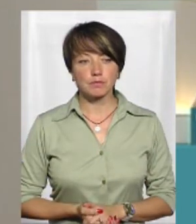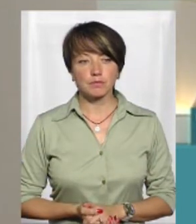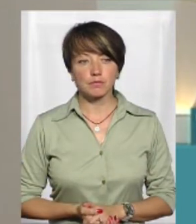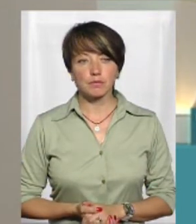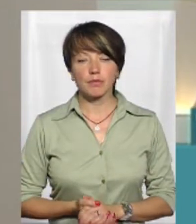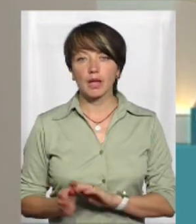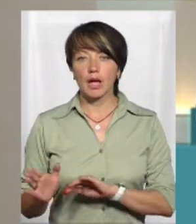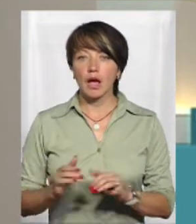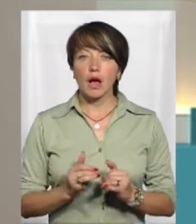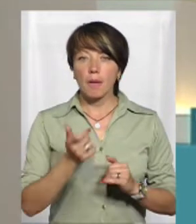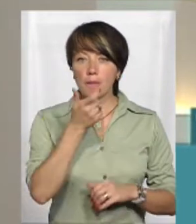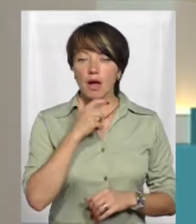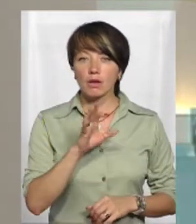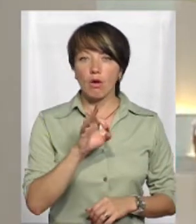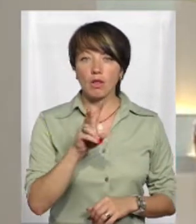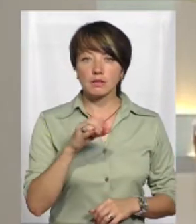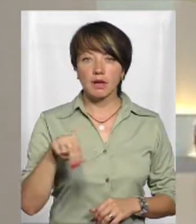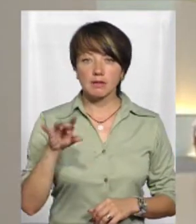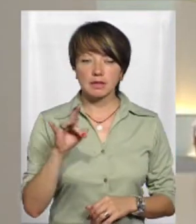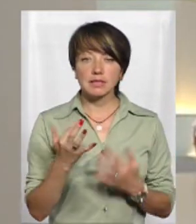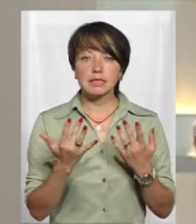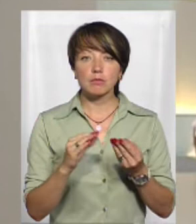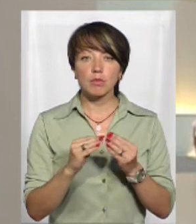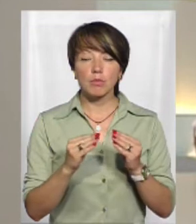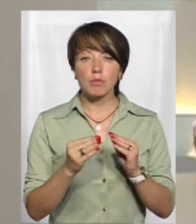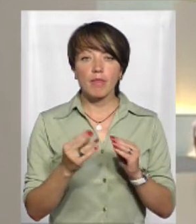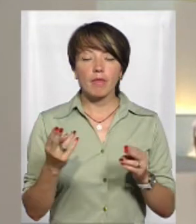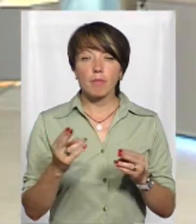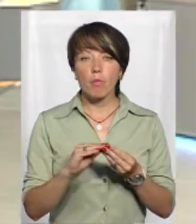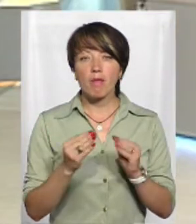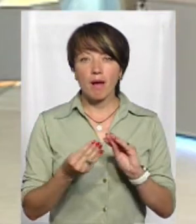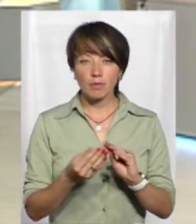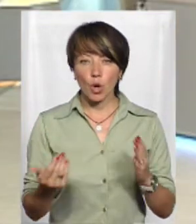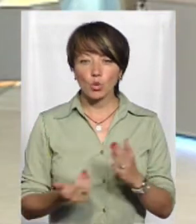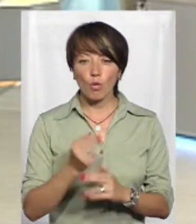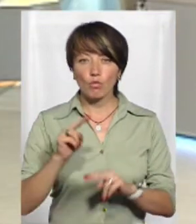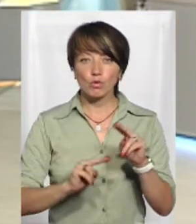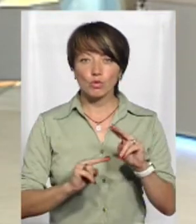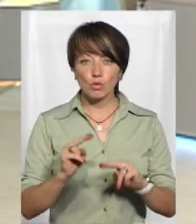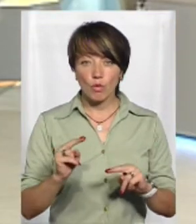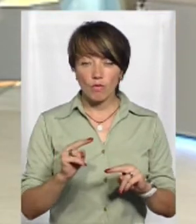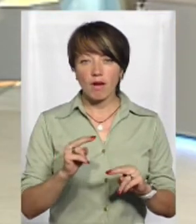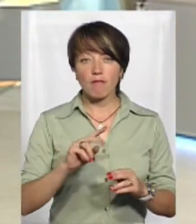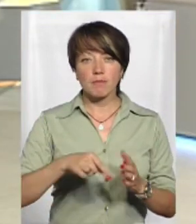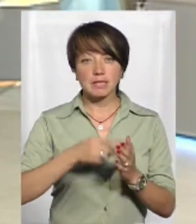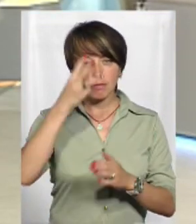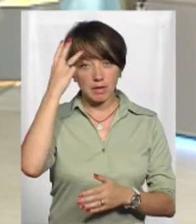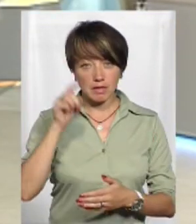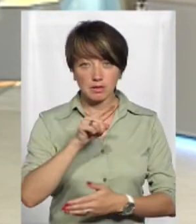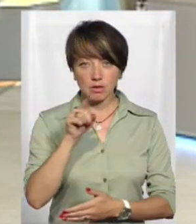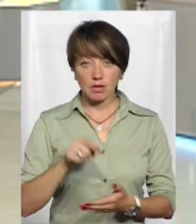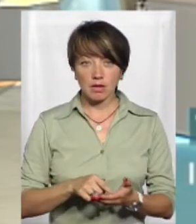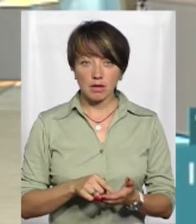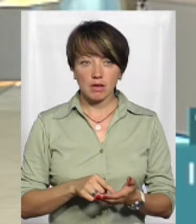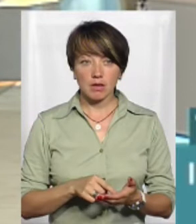Пане Олександре, скільки проблемних новобудов у Хмельницькому? Ну, проблемних новобудов у Хмельницькому,